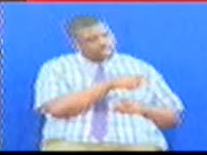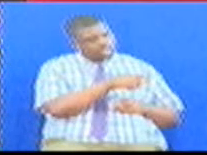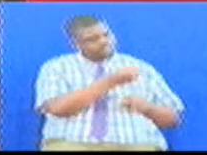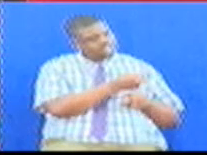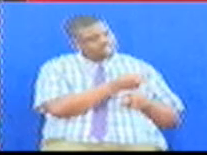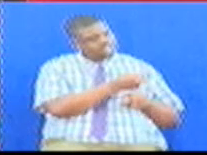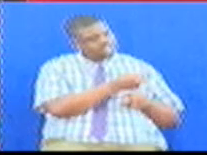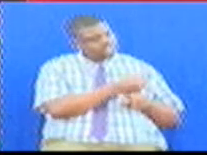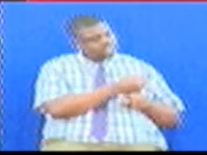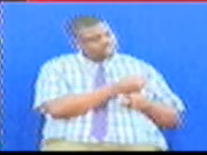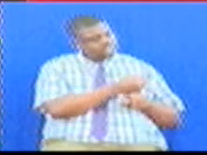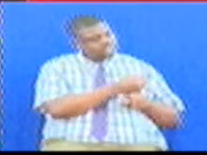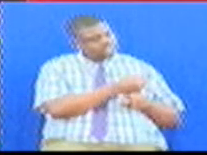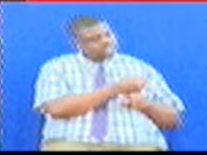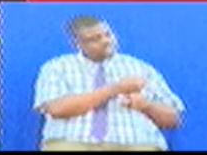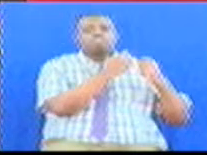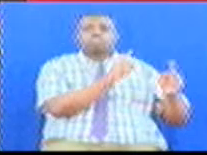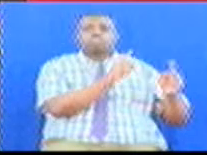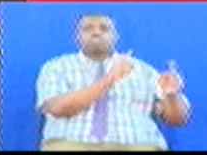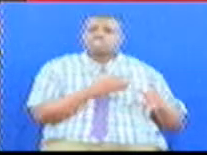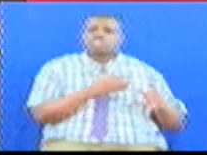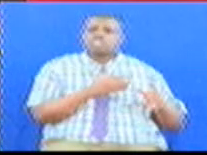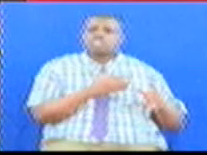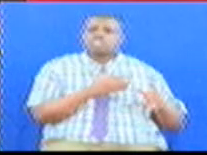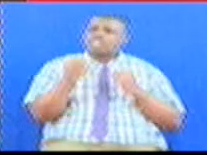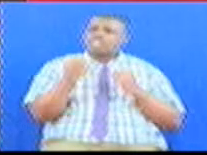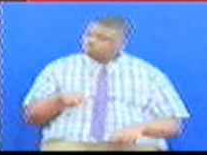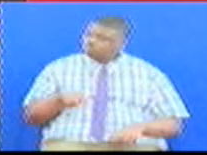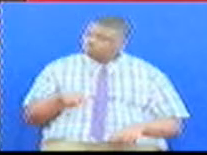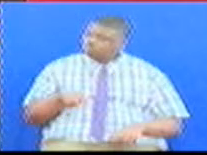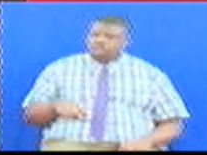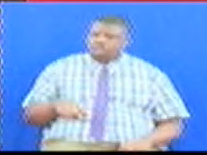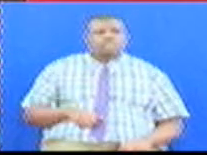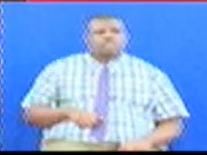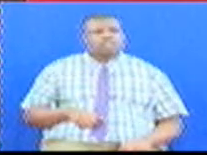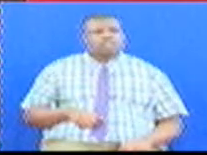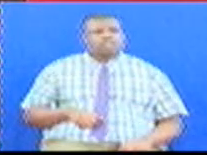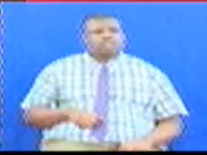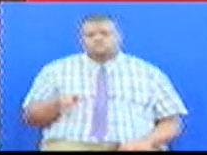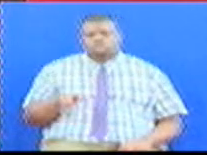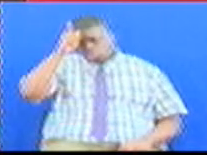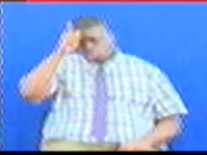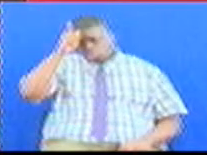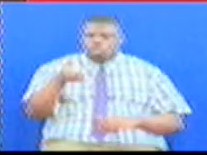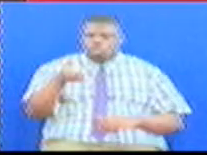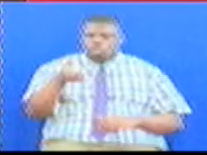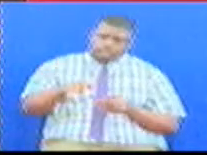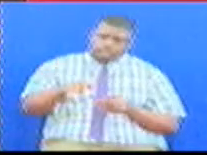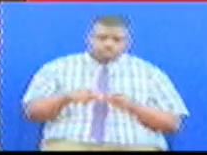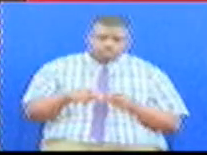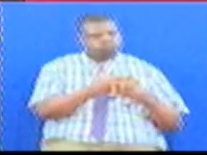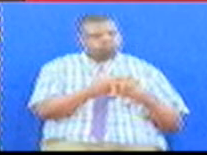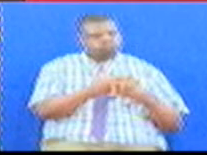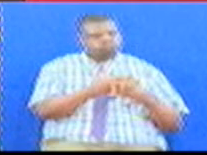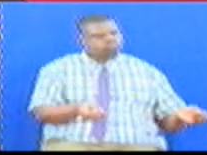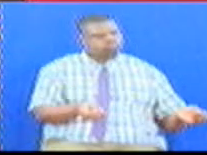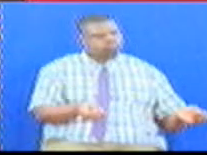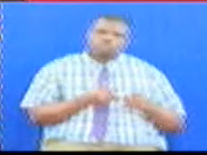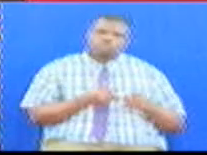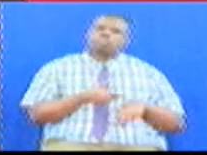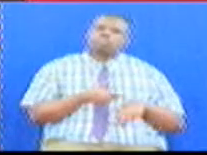wananchi wamekuwa, wafugaji hasa, wamekuwa wanapata shida sana, mifugo yao kufa, kupotea kwa muda